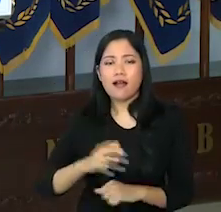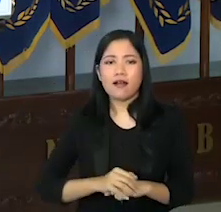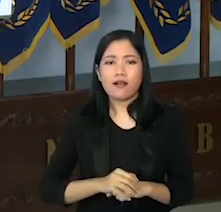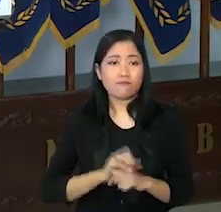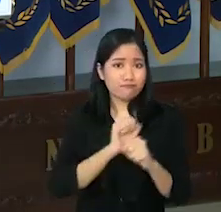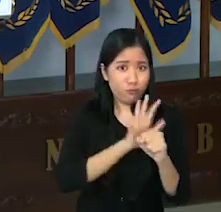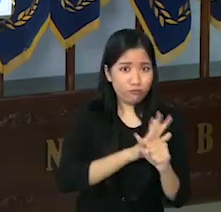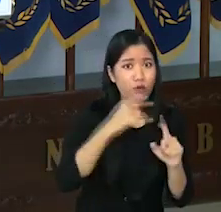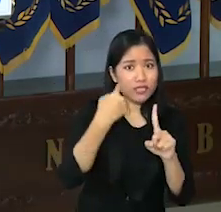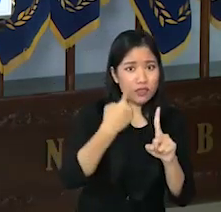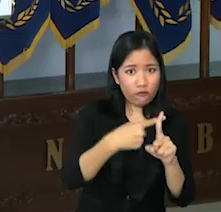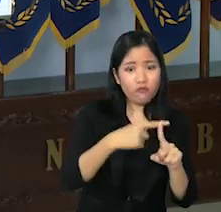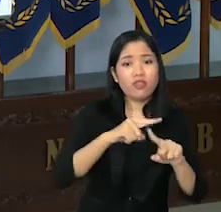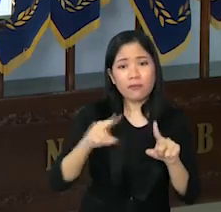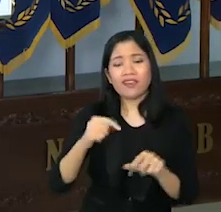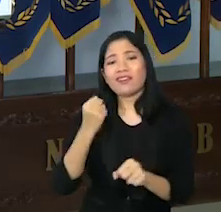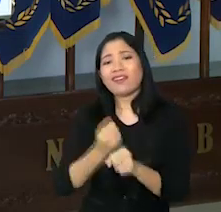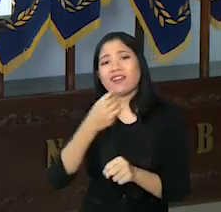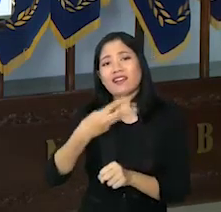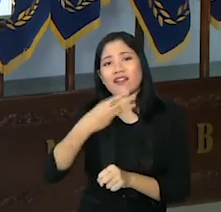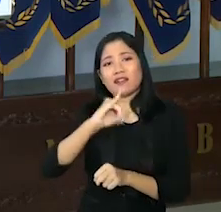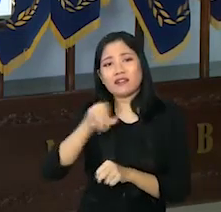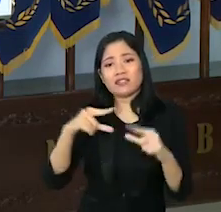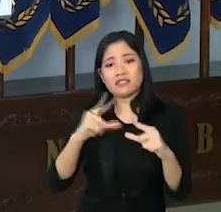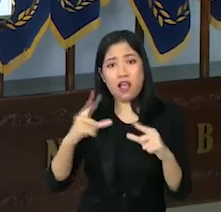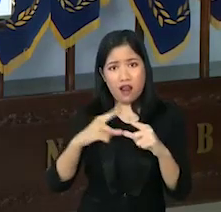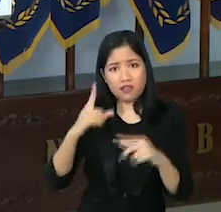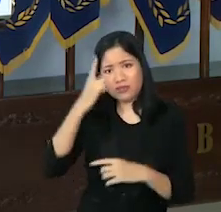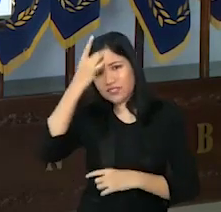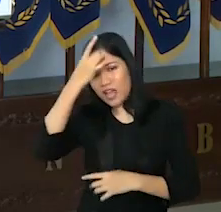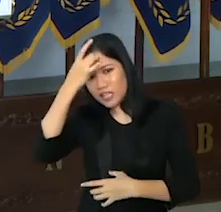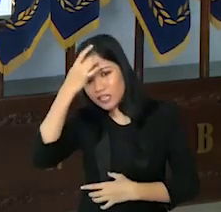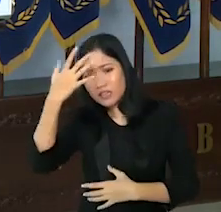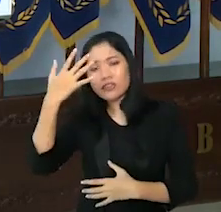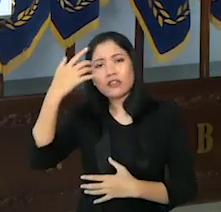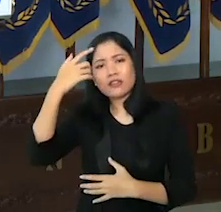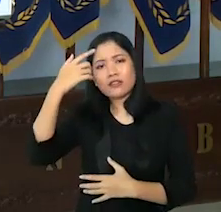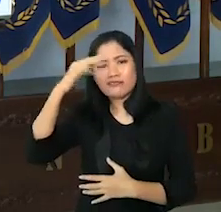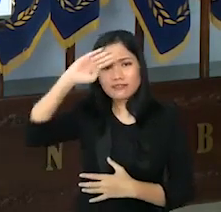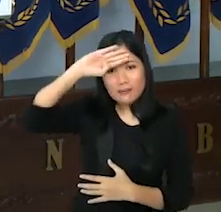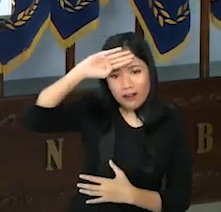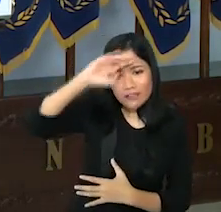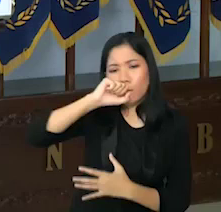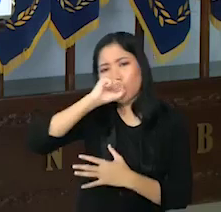19 dengan gejala yang minimal sehingga secara subjektif